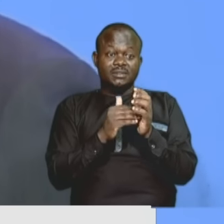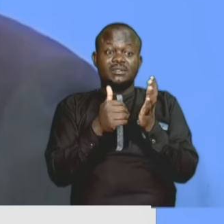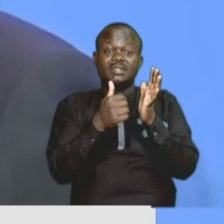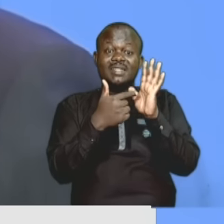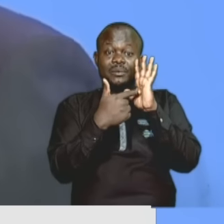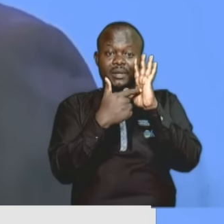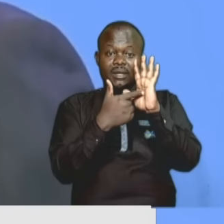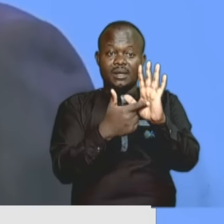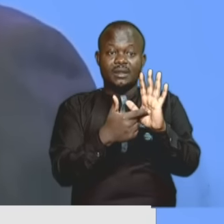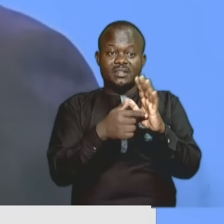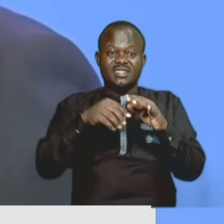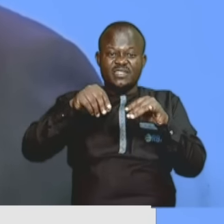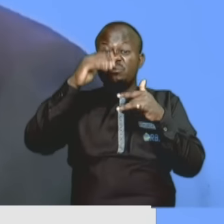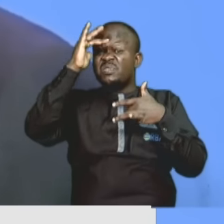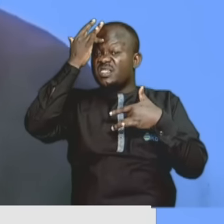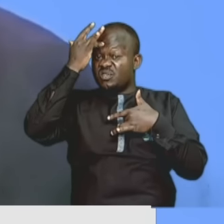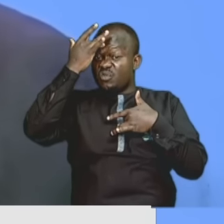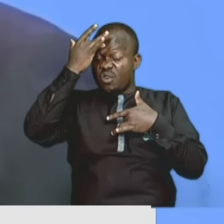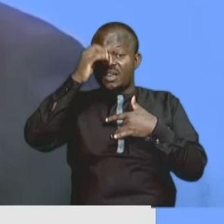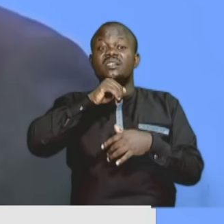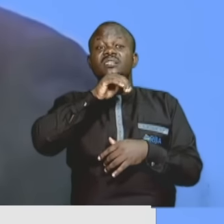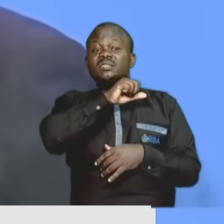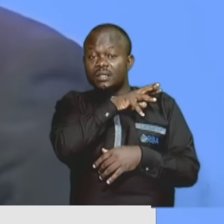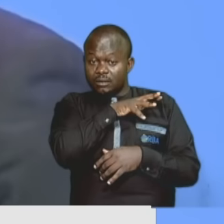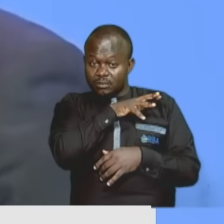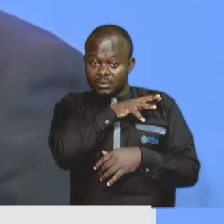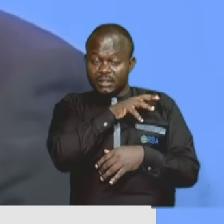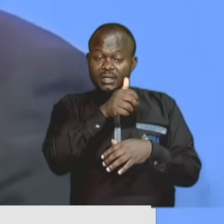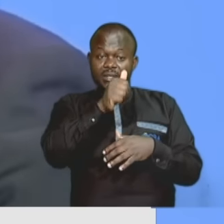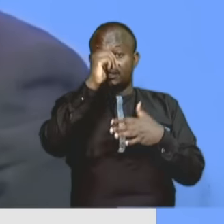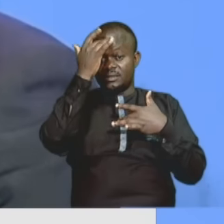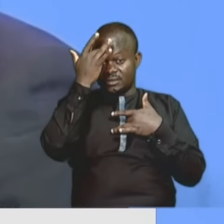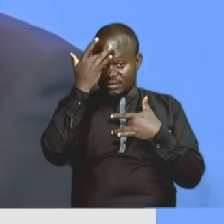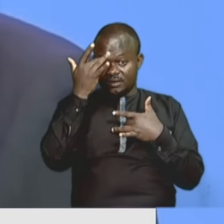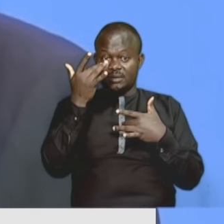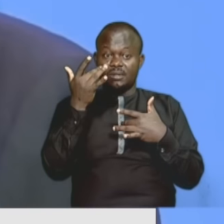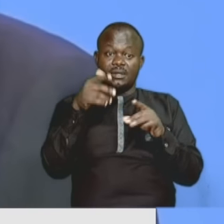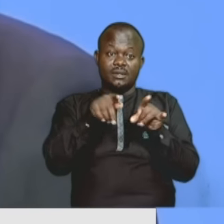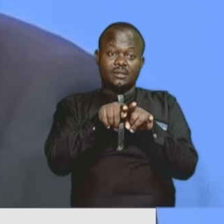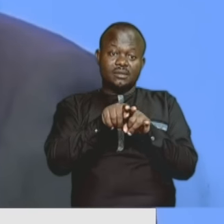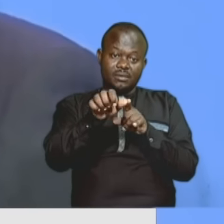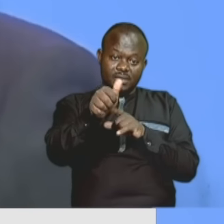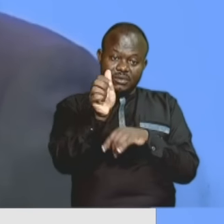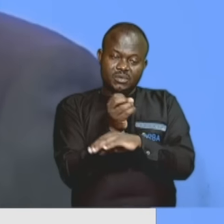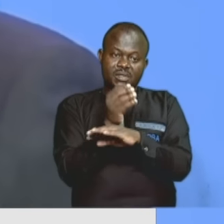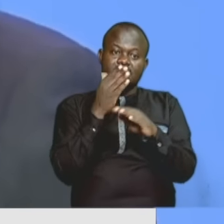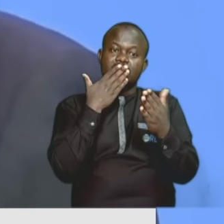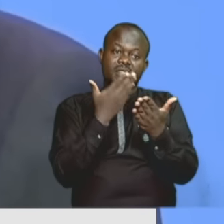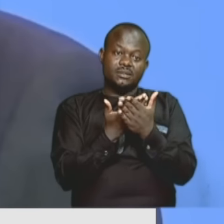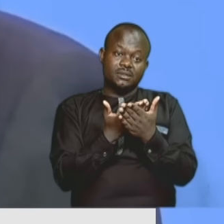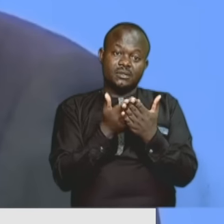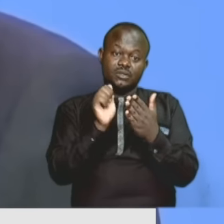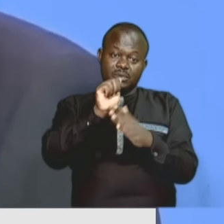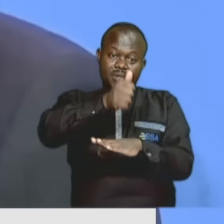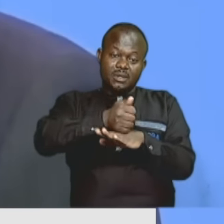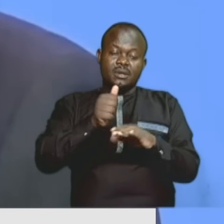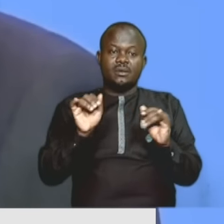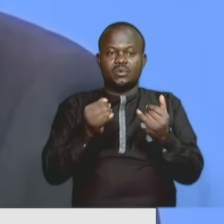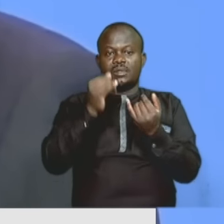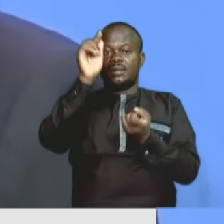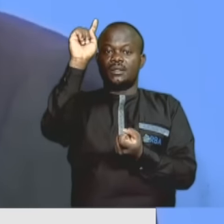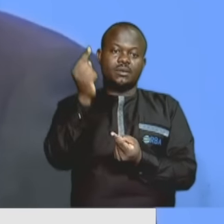ikimenyetso cy'ifumbire y'indwara zitandura. Izo dushobora icyo nacyo ni inama nziza twafata tukagerageza